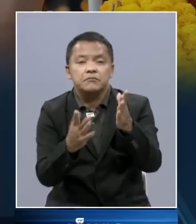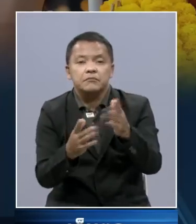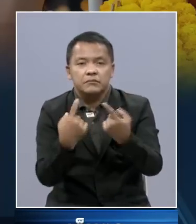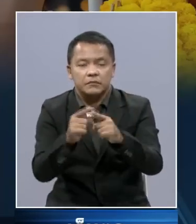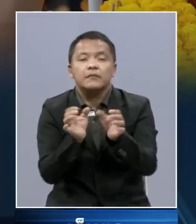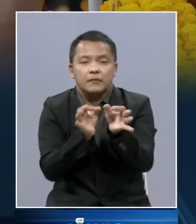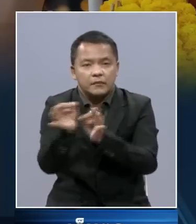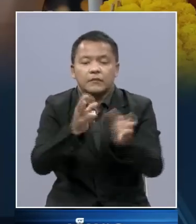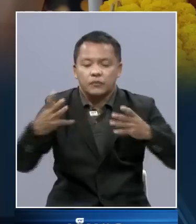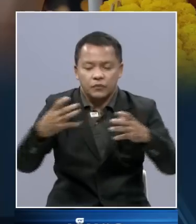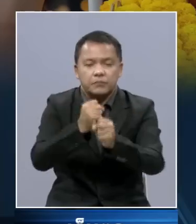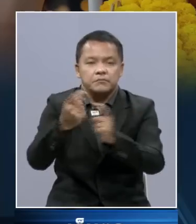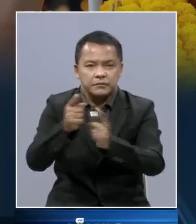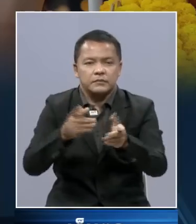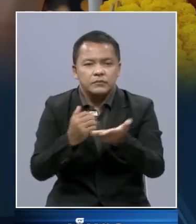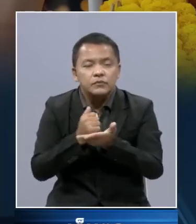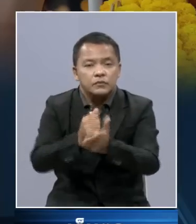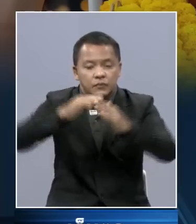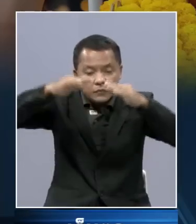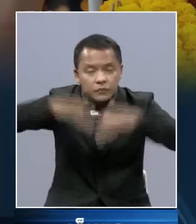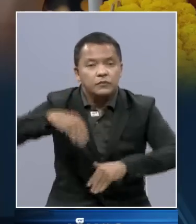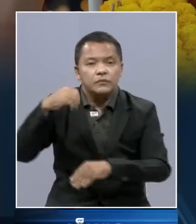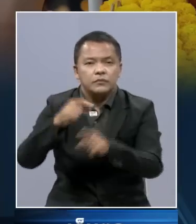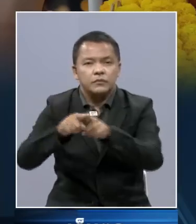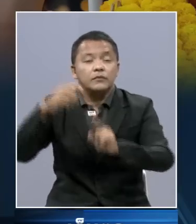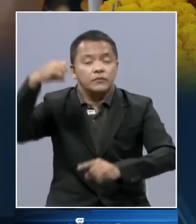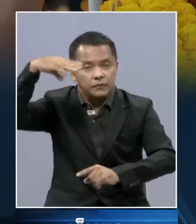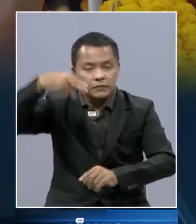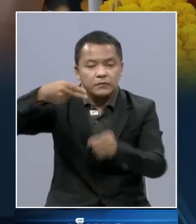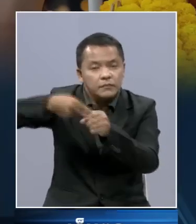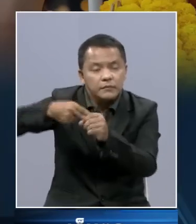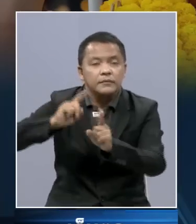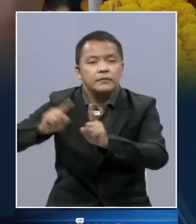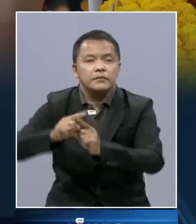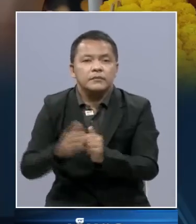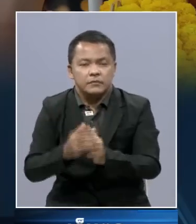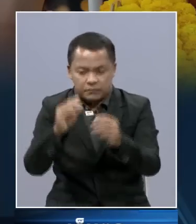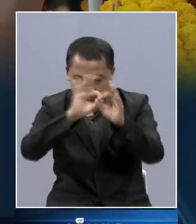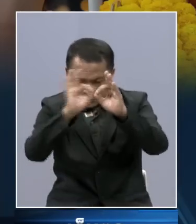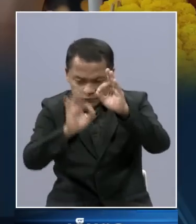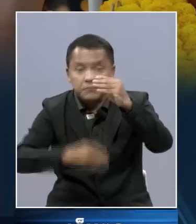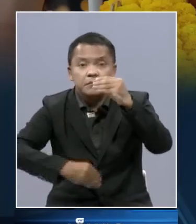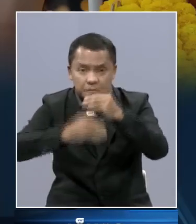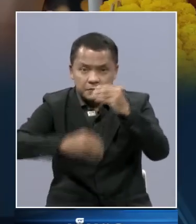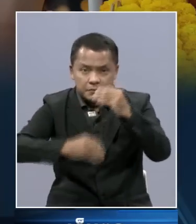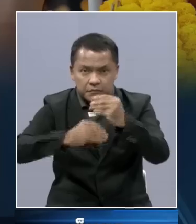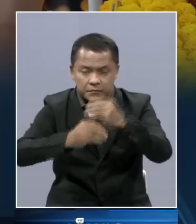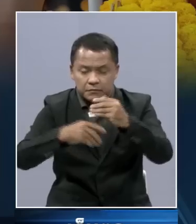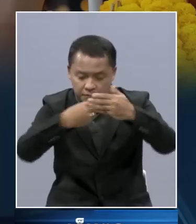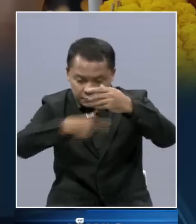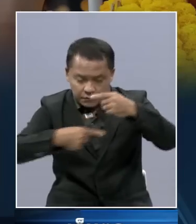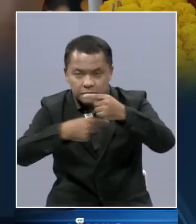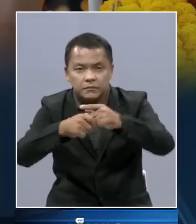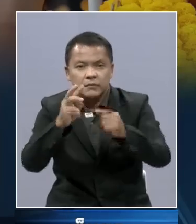แต่ก็ไปอธิบายในภาพรวมว่าจะมีการลดค่าเรื่องของพลังงานนำเข้าได้ยังไงส่วนเนื้อหาที่ถูกเพิ่มเติมเข้ามาในร่างใ